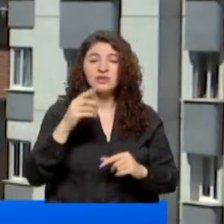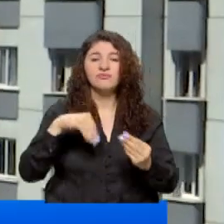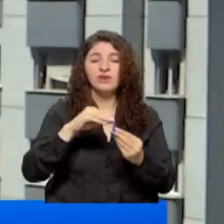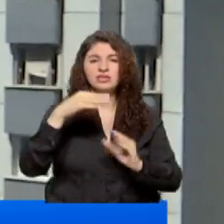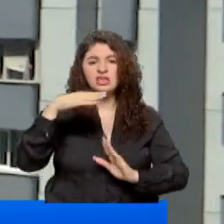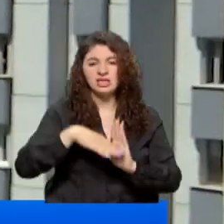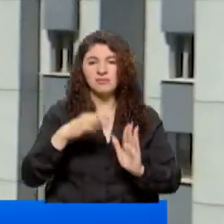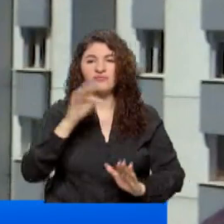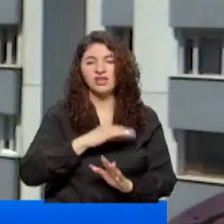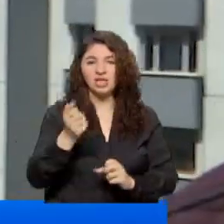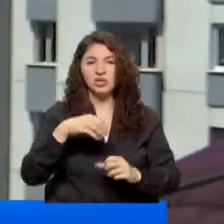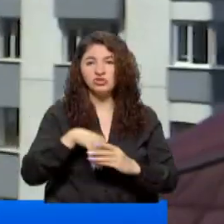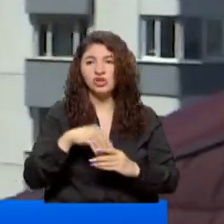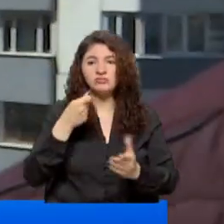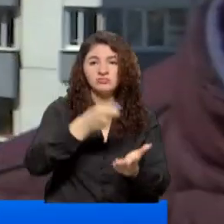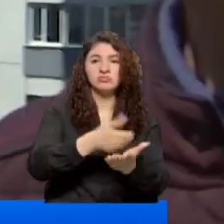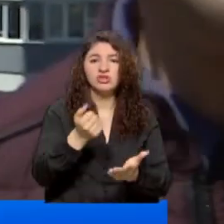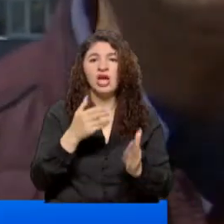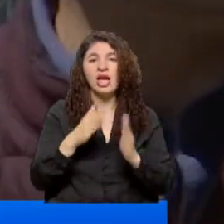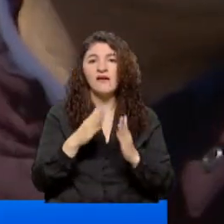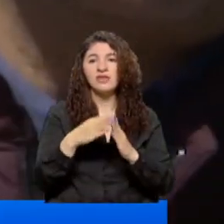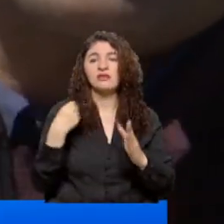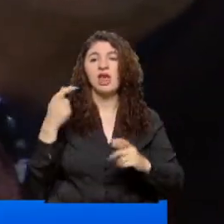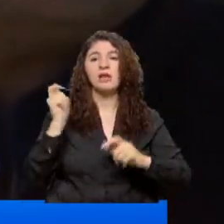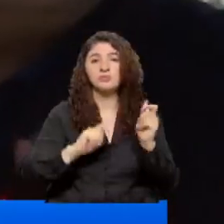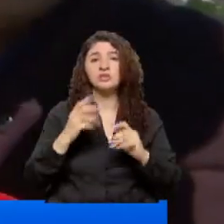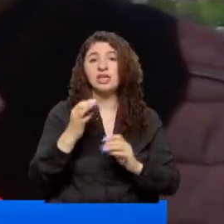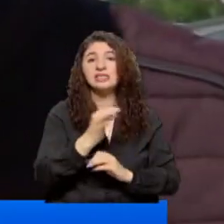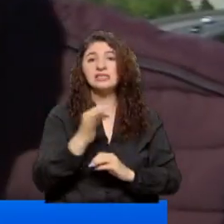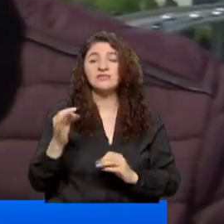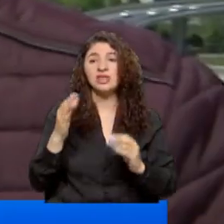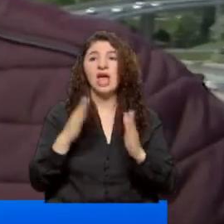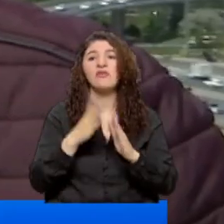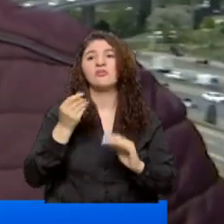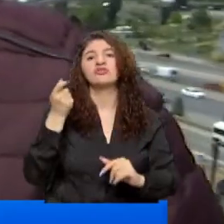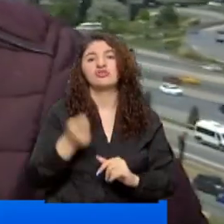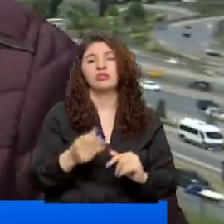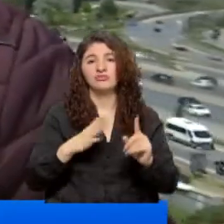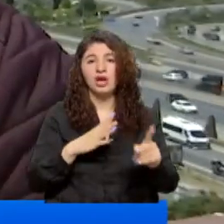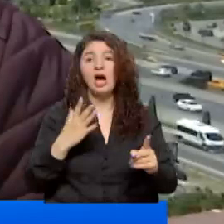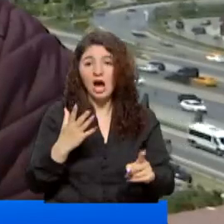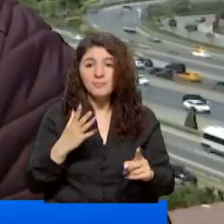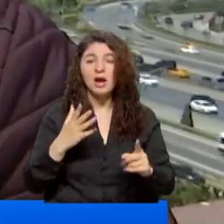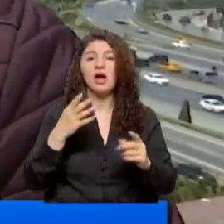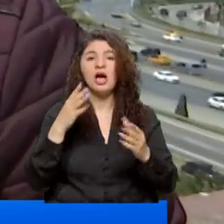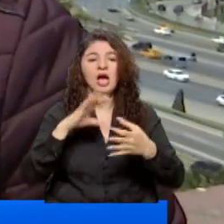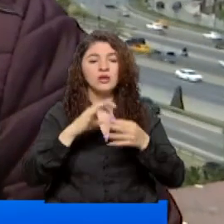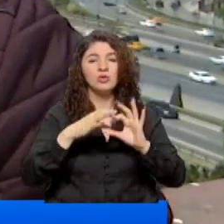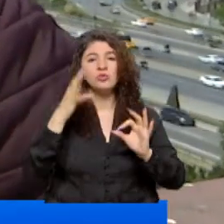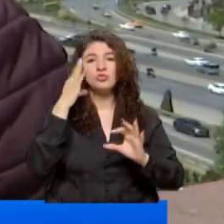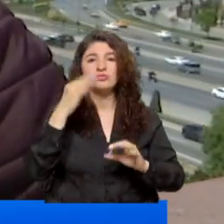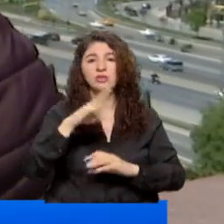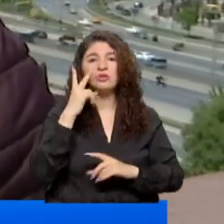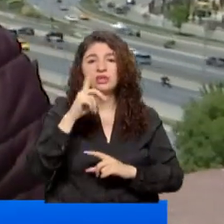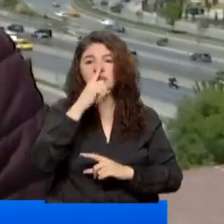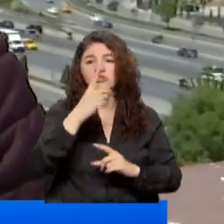indiriminden yararlanabilmek için satın alınacak evin yeni yapılmış yani sıfır daire olması gerekiyor ama gayrimenkul uzmanlarına